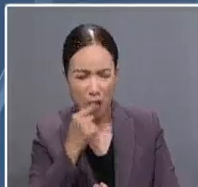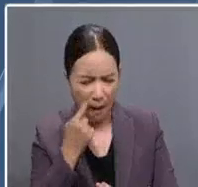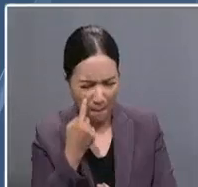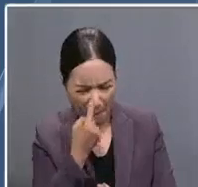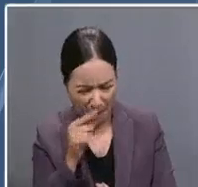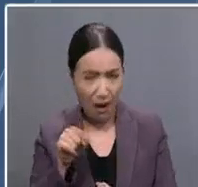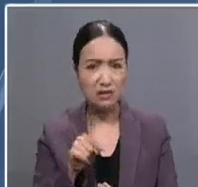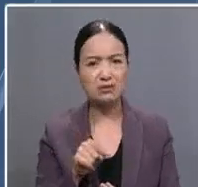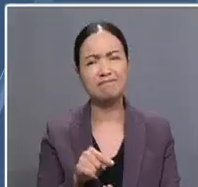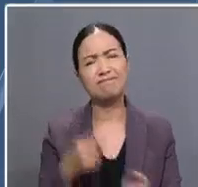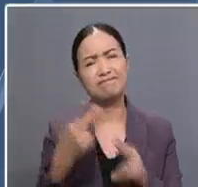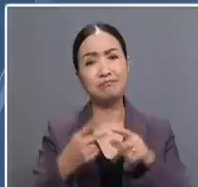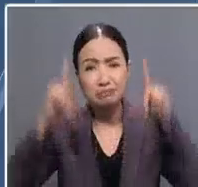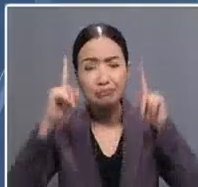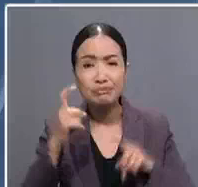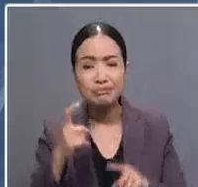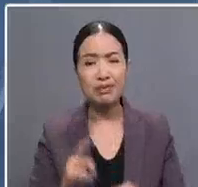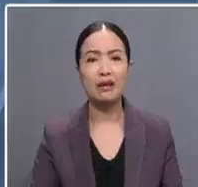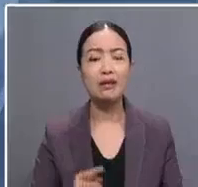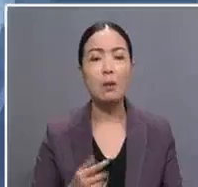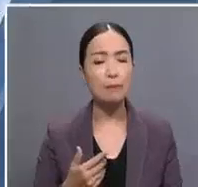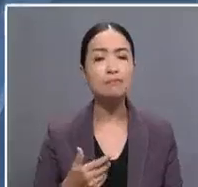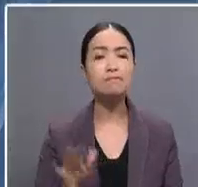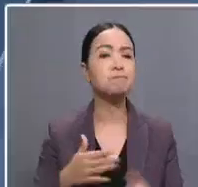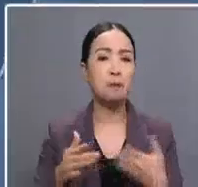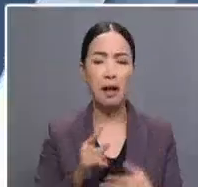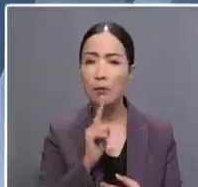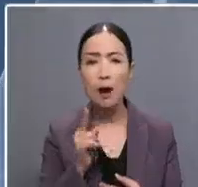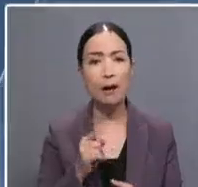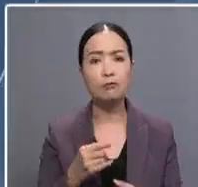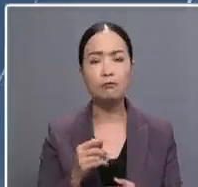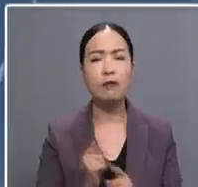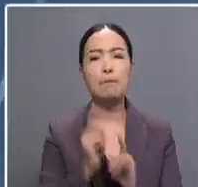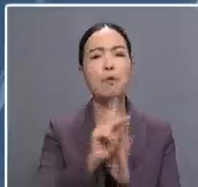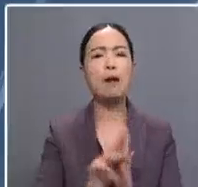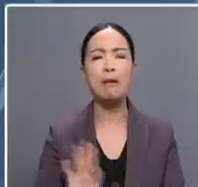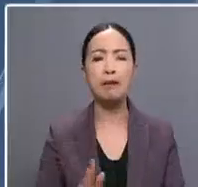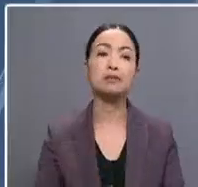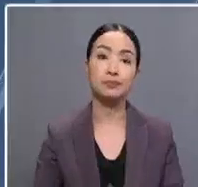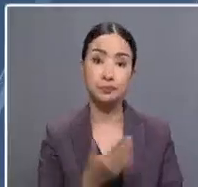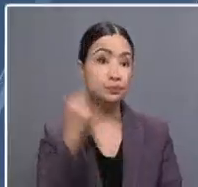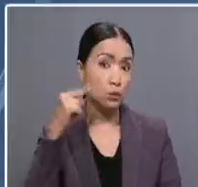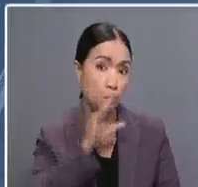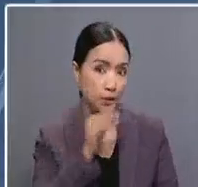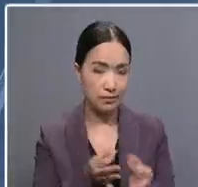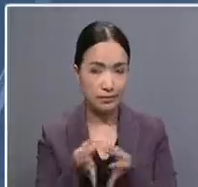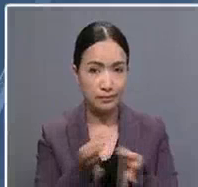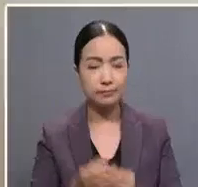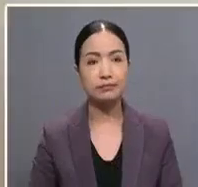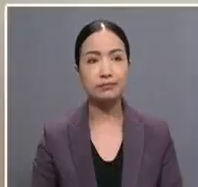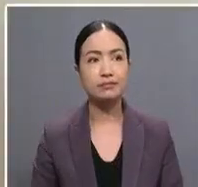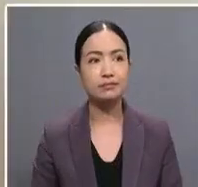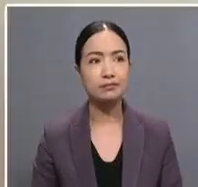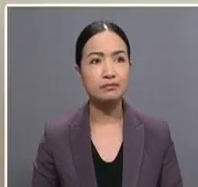อมมาเนี่ยมันก็จะเสียชื ่ อแต่ไม่อยากจะเอาเรื่องว่าอย่างนั้นลองฟังเธอชี้แจงดูนะครับ เ